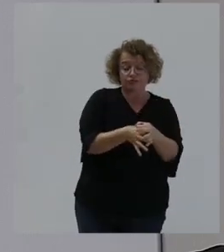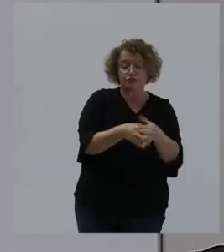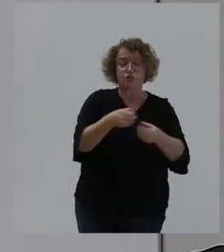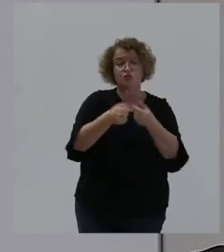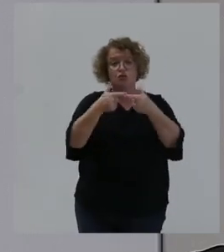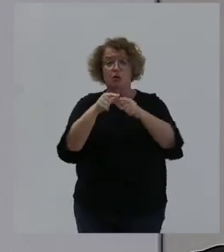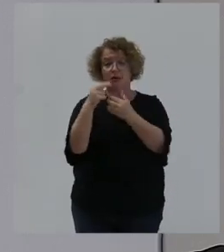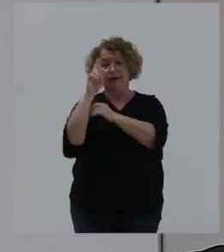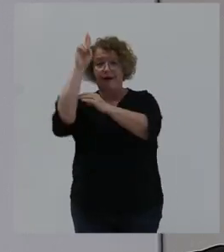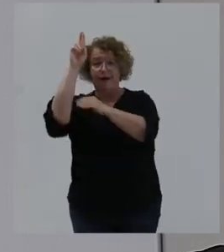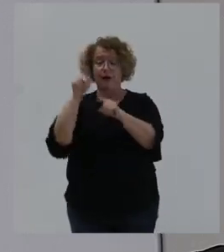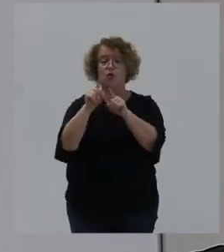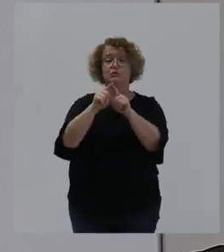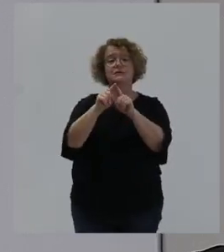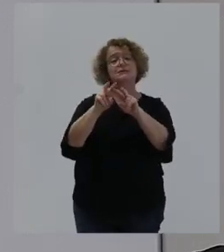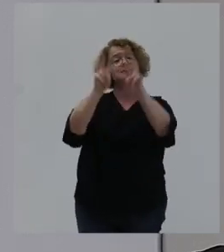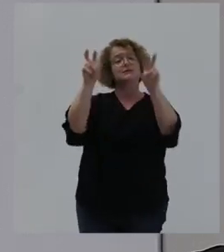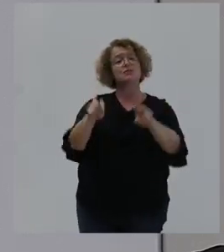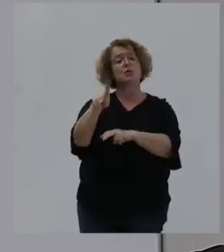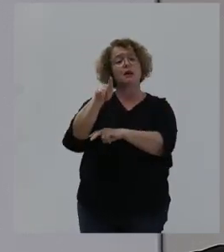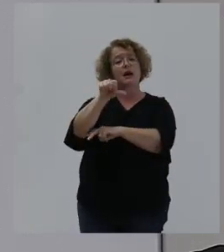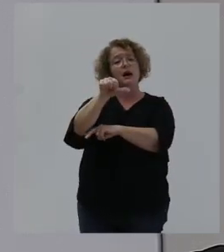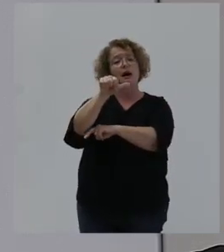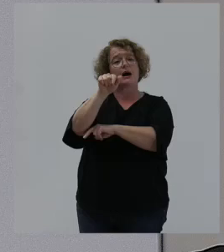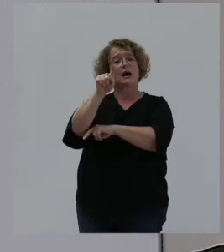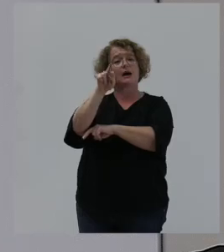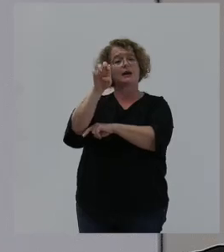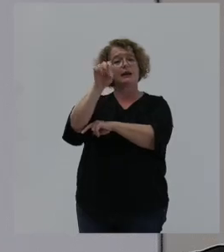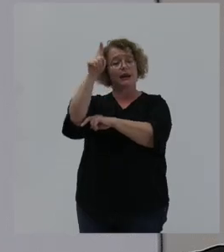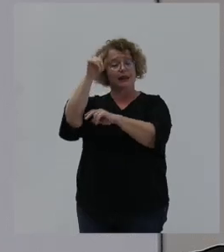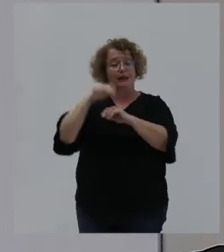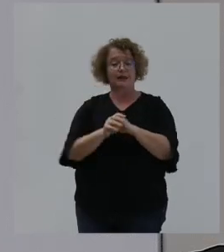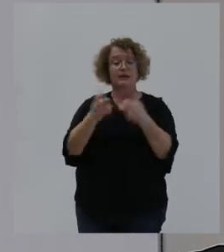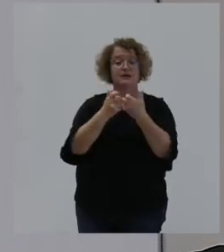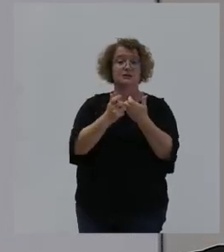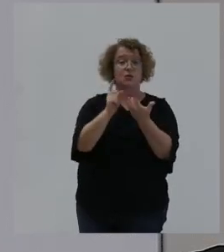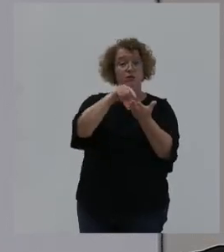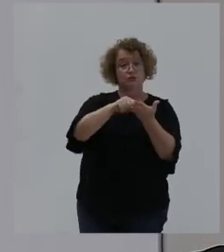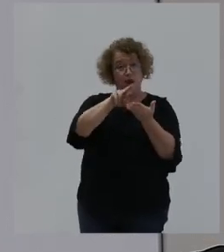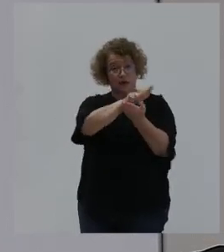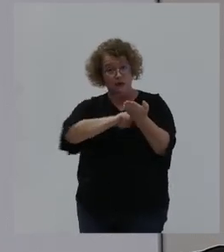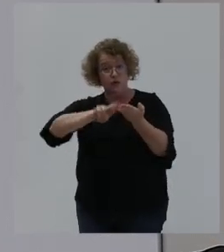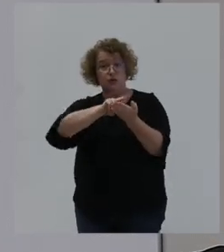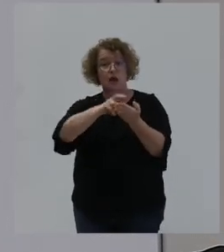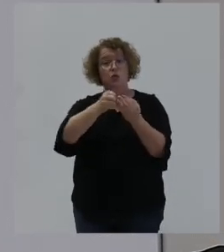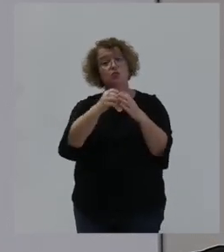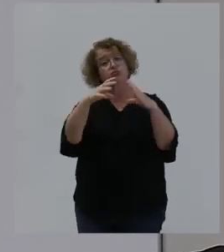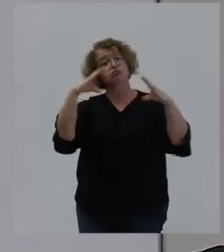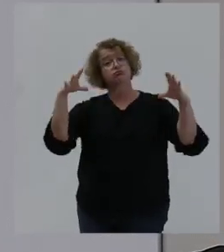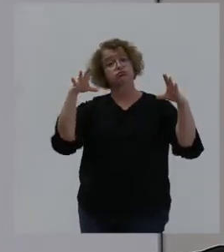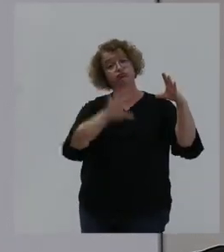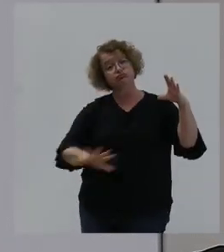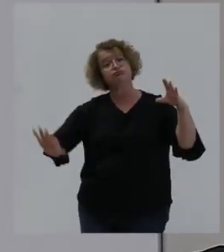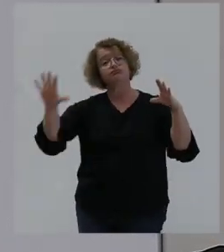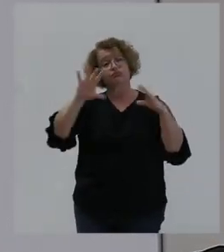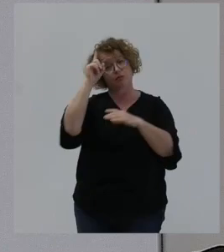Sur la question des agrégations, on pourrait très bien, sur le site régional ou au-delà, travailler sur